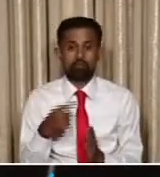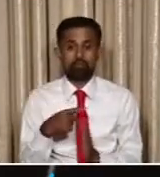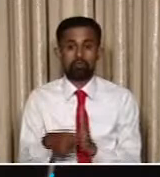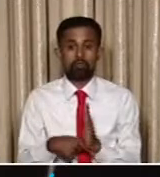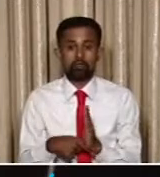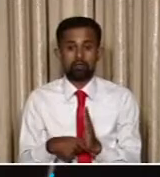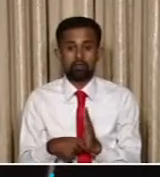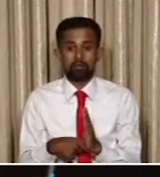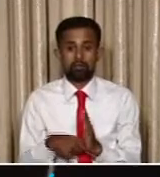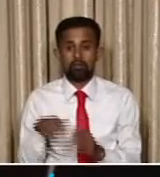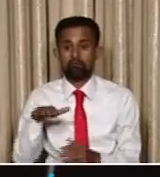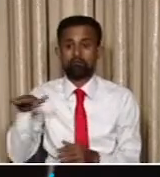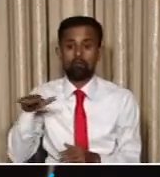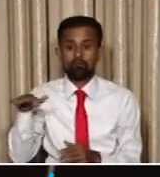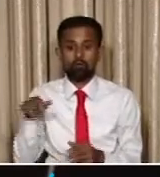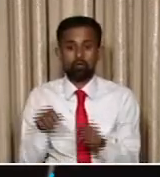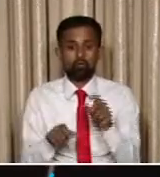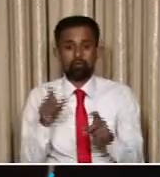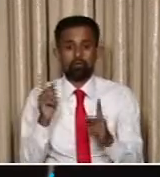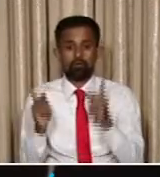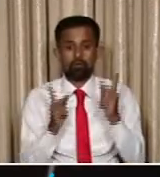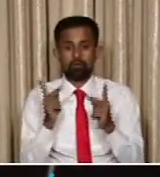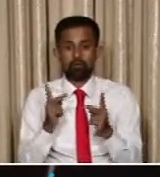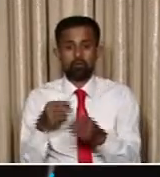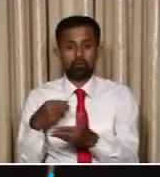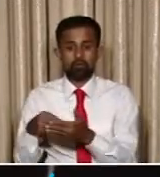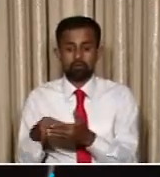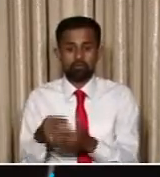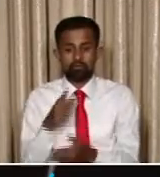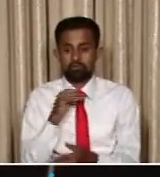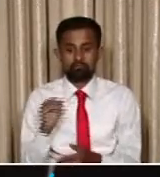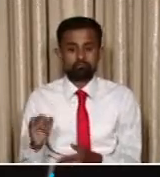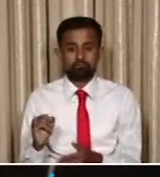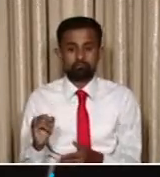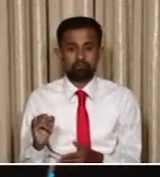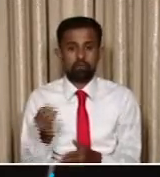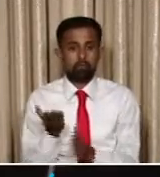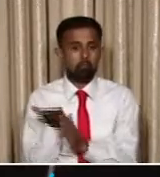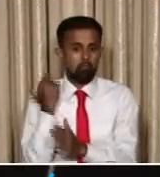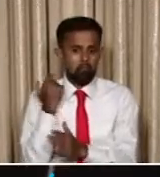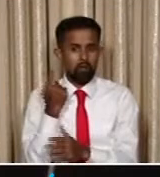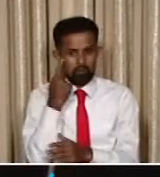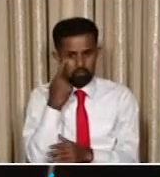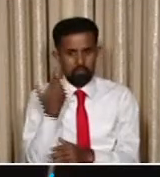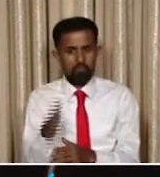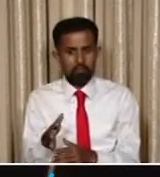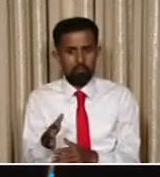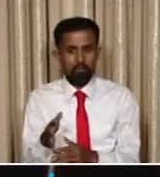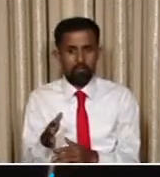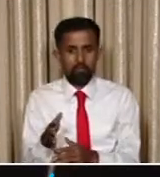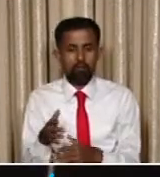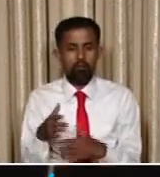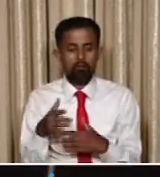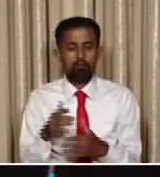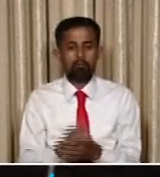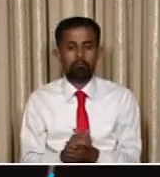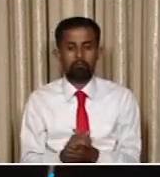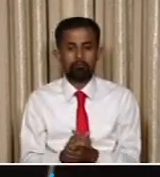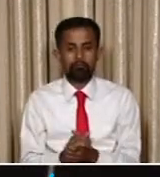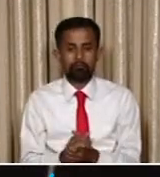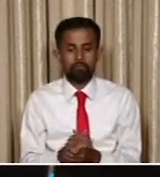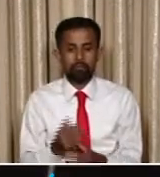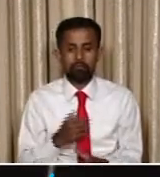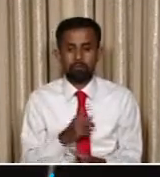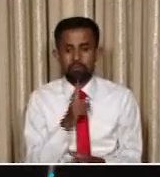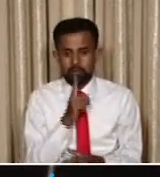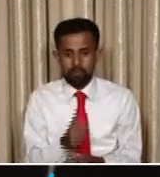मे पैतिवल मे मिनिस्सु मे संचारक इंट सलकन विधिय मे पहुगिय काले अभी दाक्का संचारक इंट वेच्च दे मट